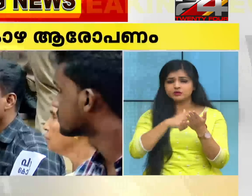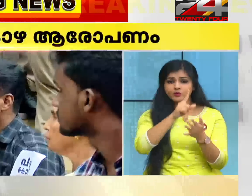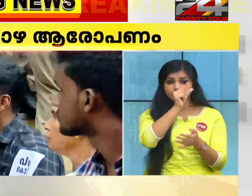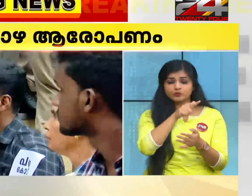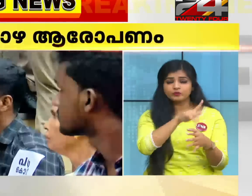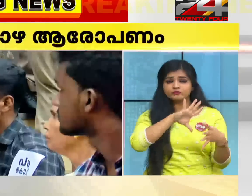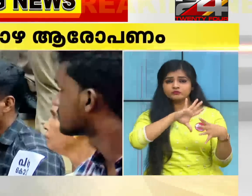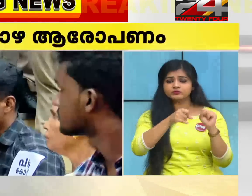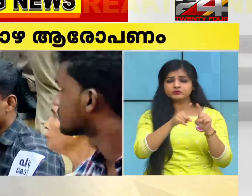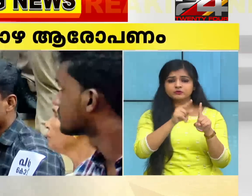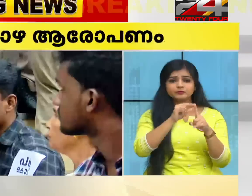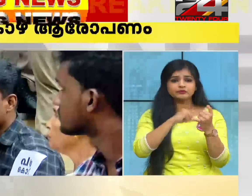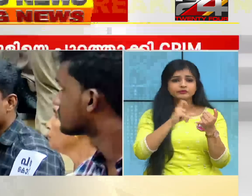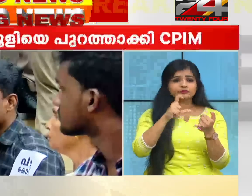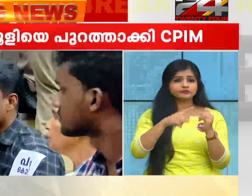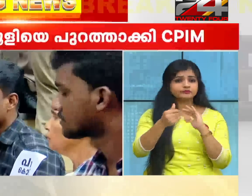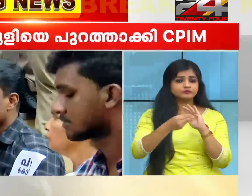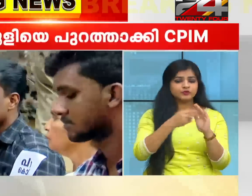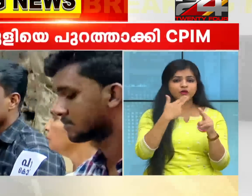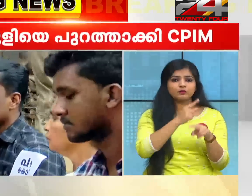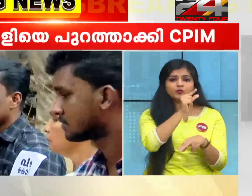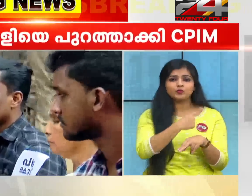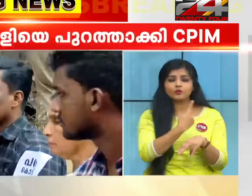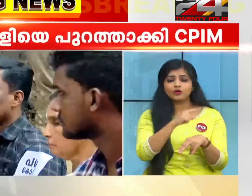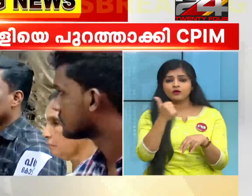PSC കോഴയിൽ താങ്കളുടെ മാത്രം പേര് അങ്ങനെ വരുമോ?